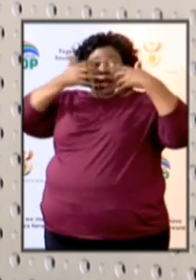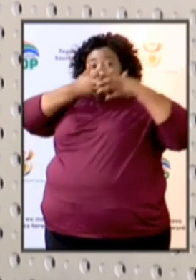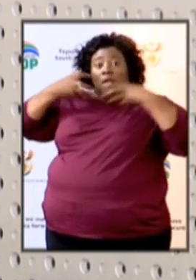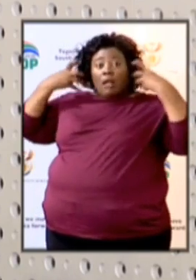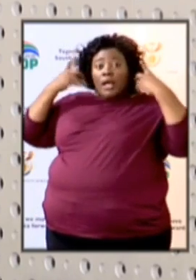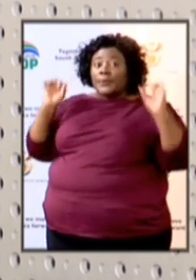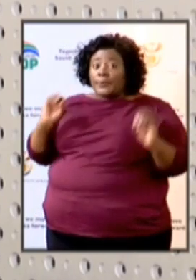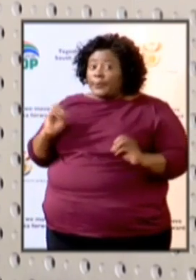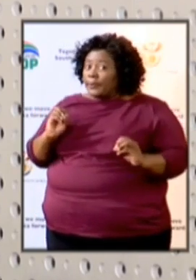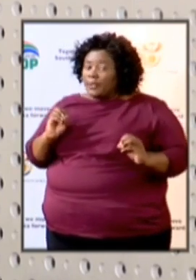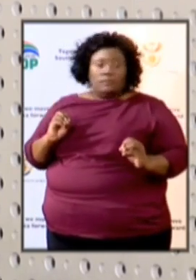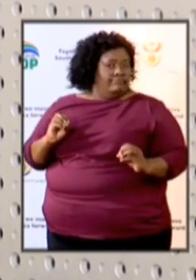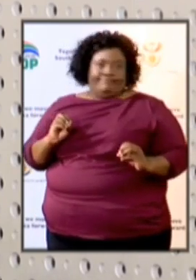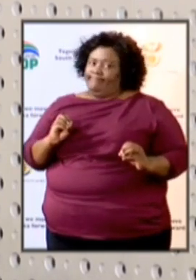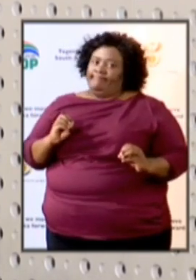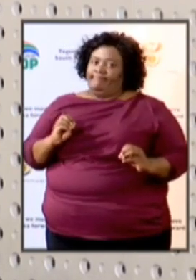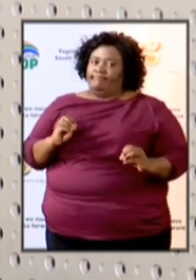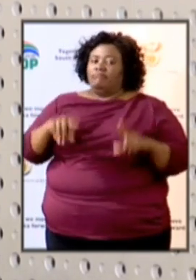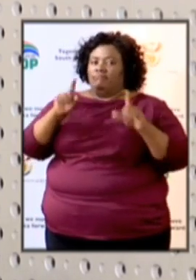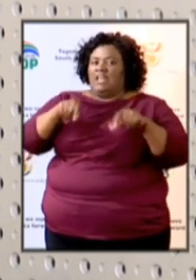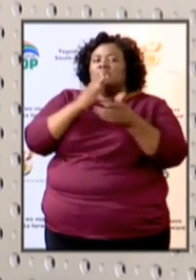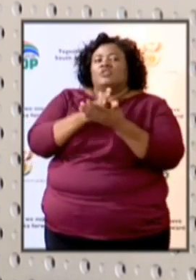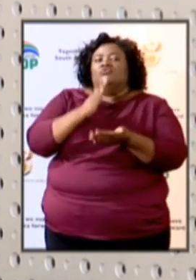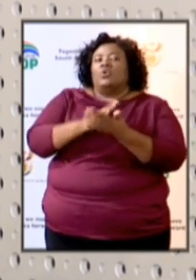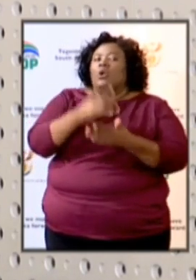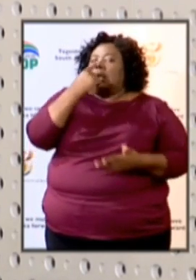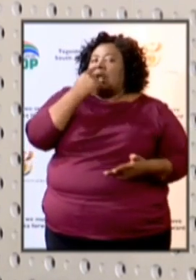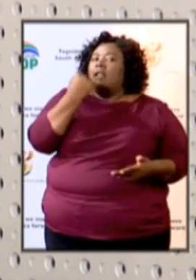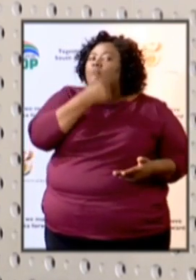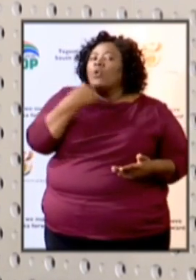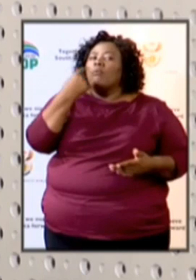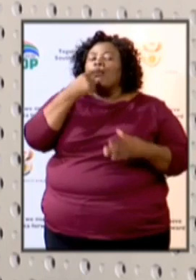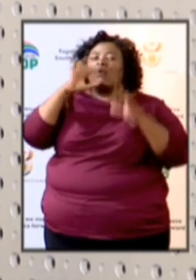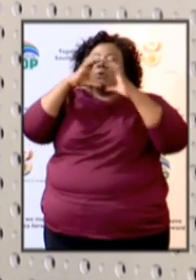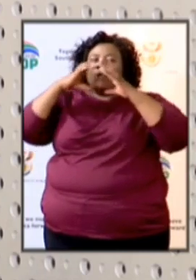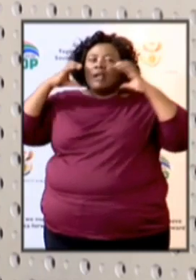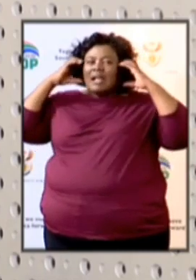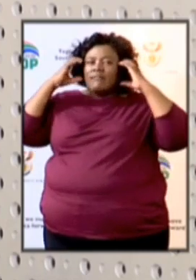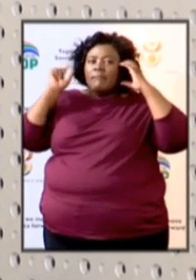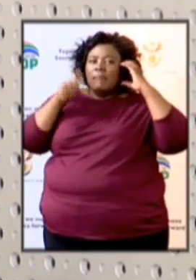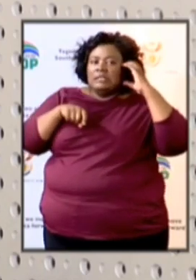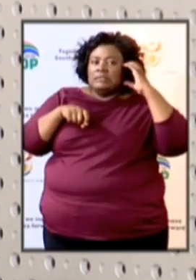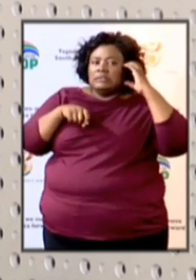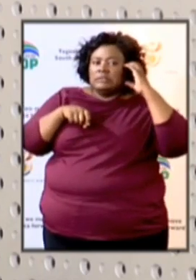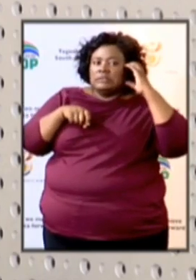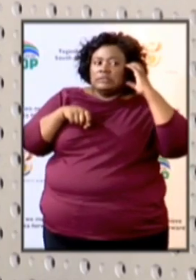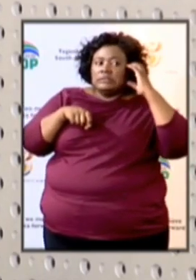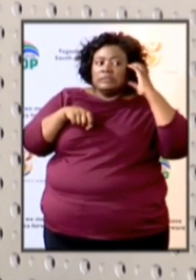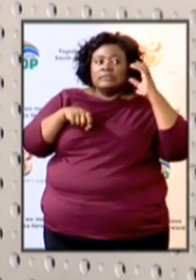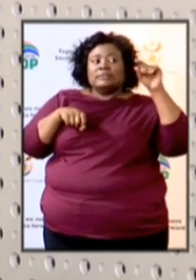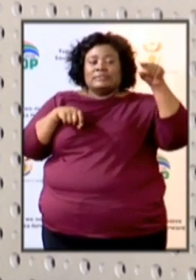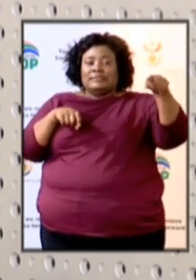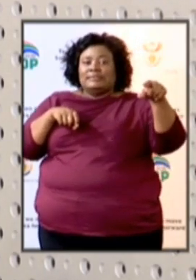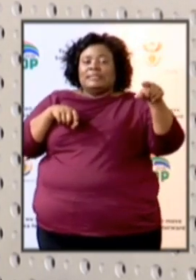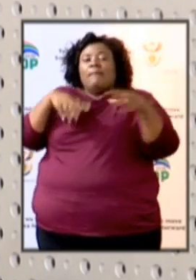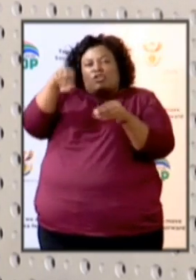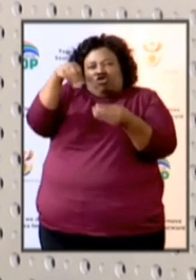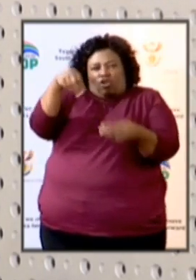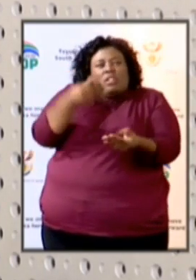uphuma ikhala nomlomo livaliwe livalwe imask yendwangu